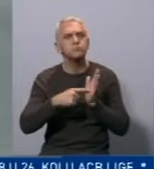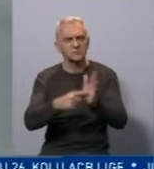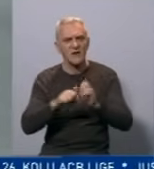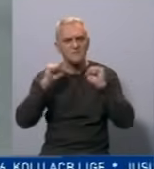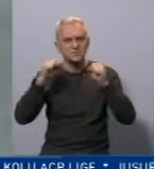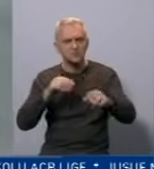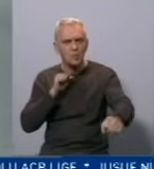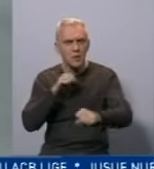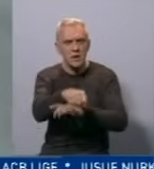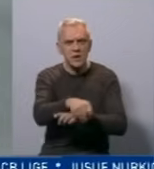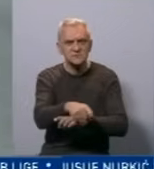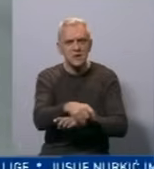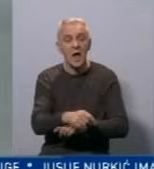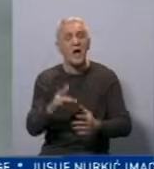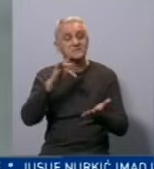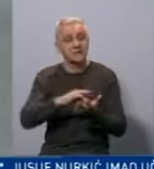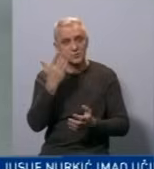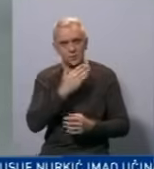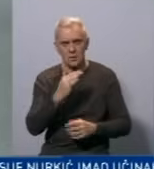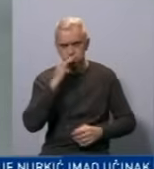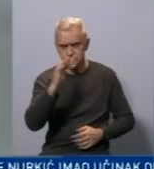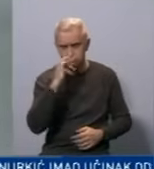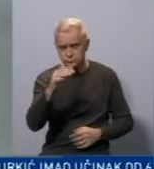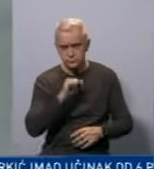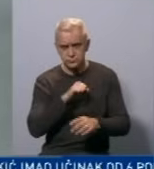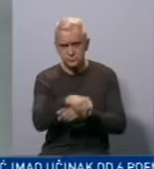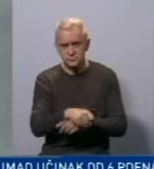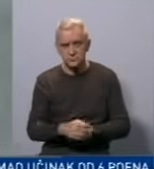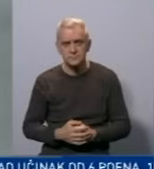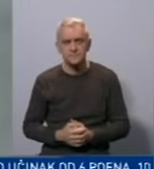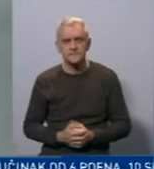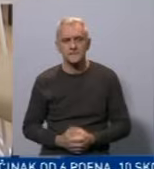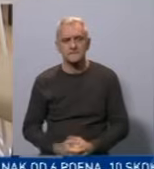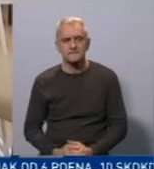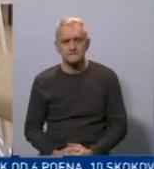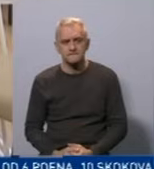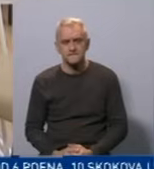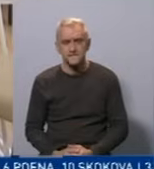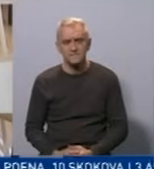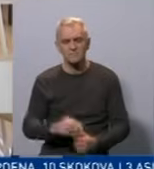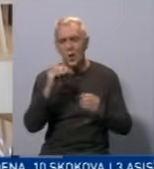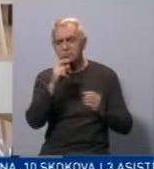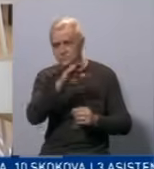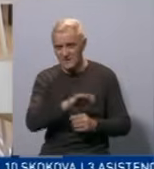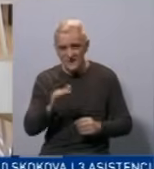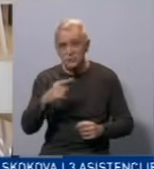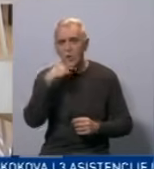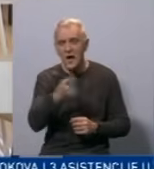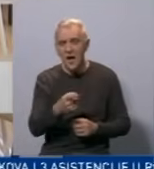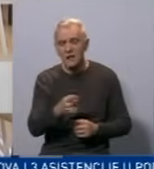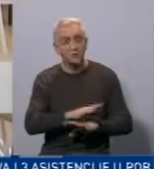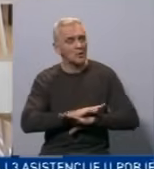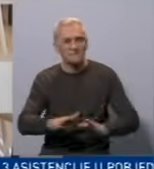fizičko nasilje, a u srednjim školama verbalno nasilje i socijalna isključenost. Ombudsman za djecu ističe da je u